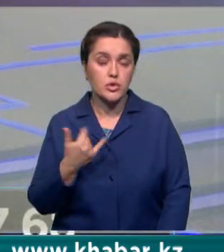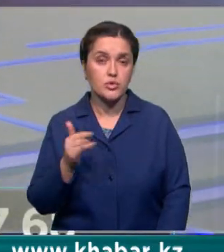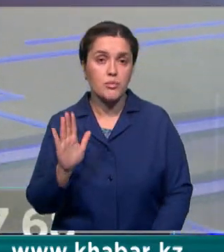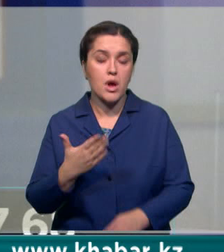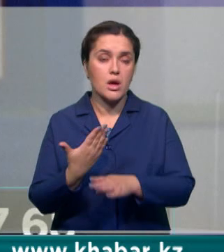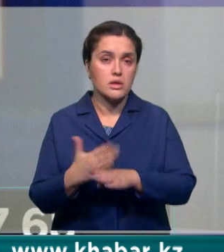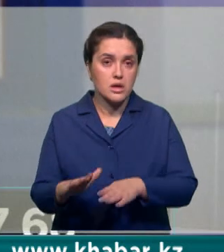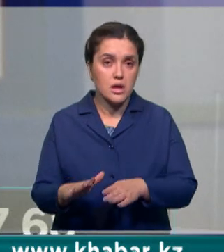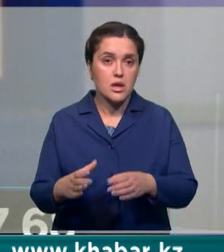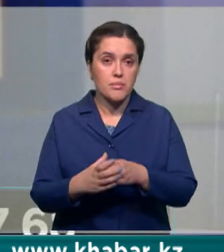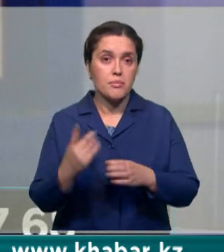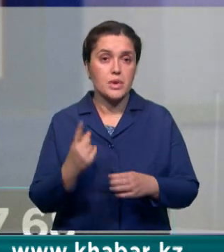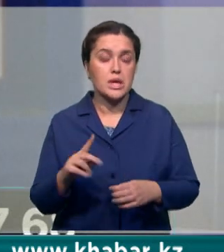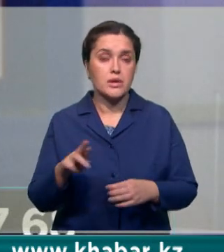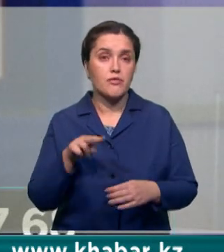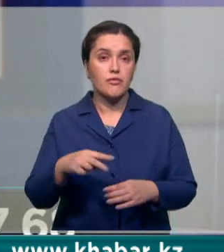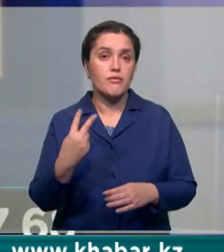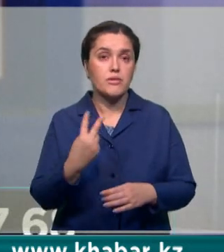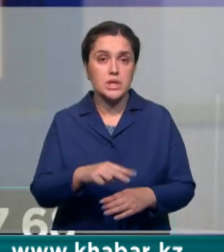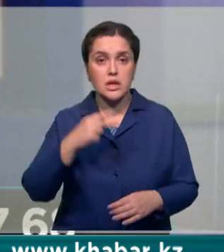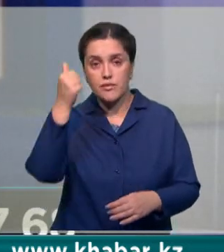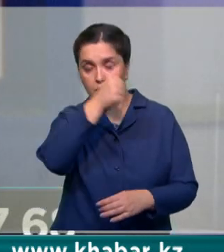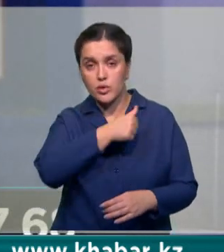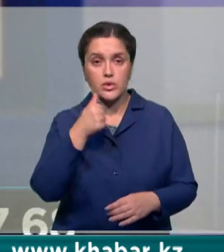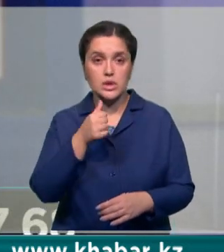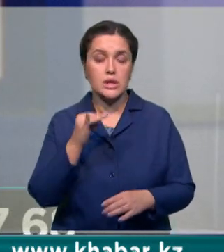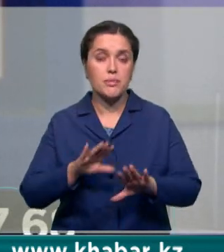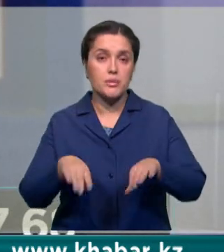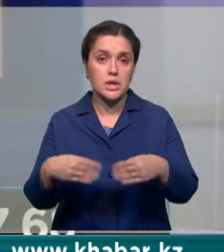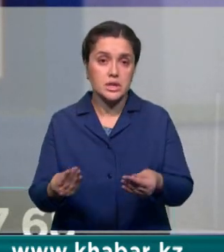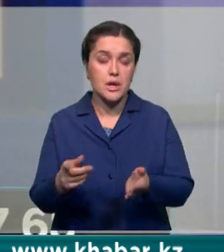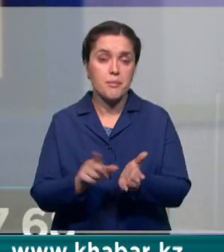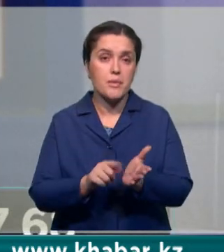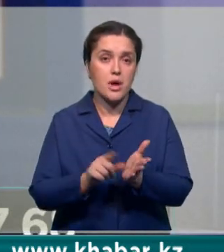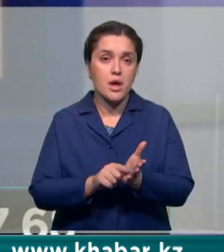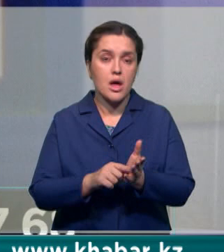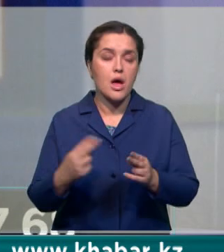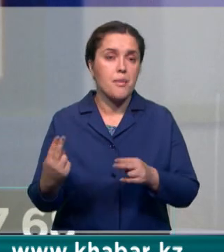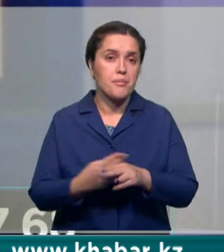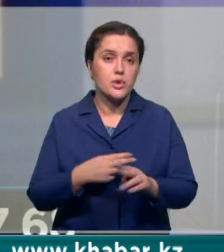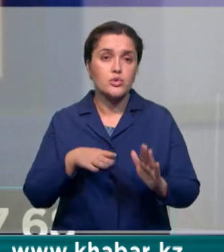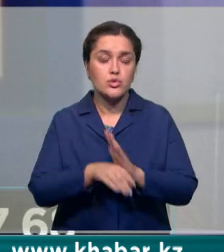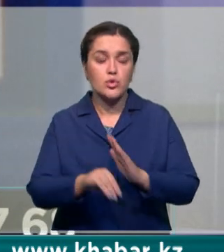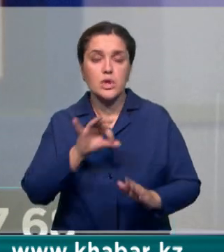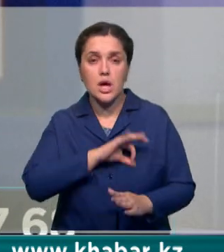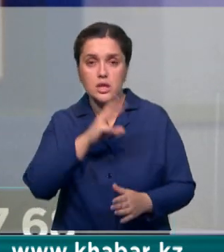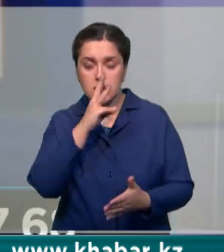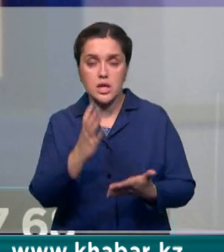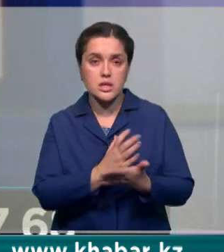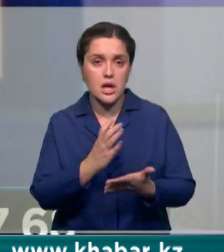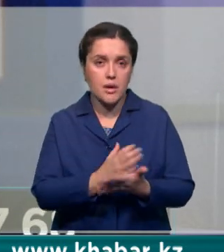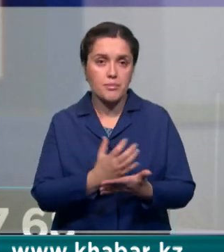категорию отдельно с 1 января 2020 года и предоставить им пособие без учета дохода и без